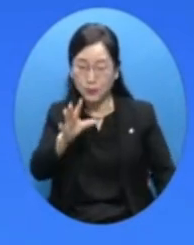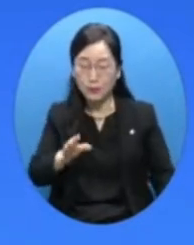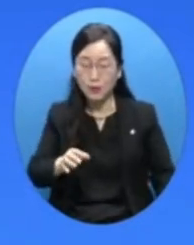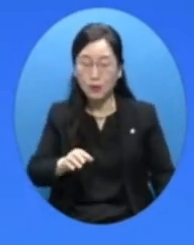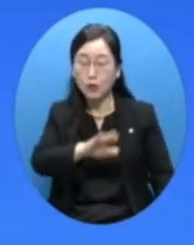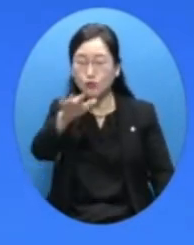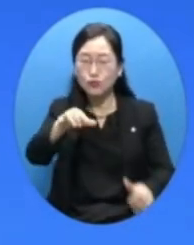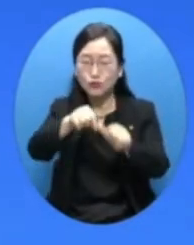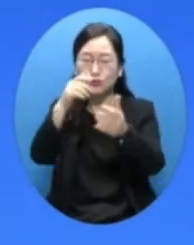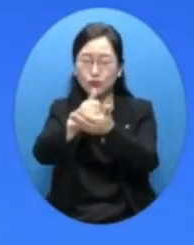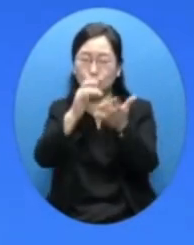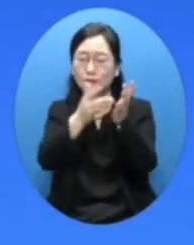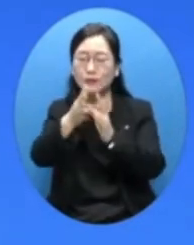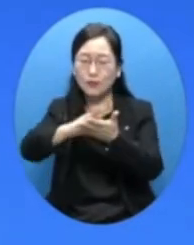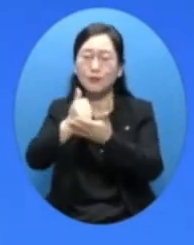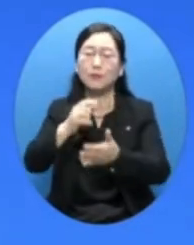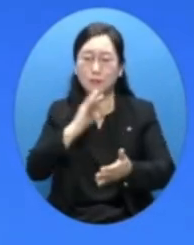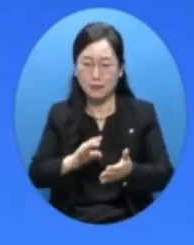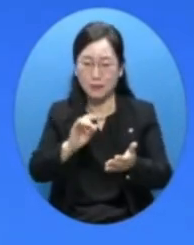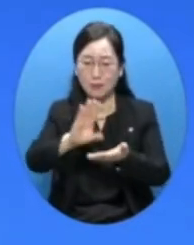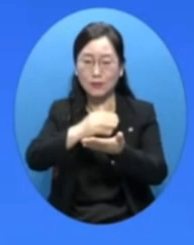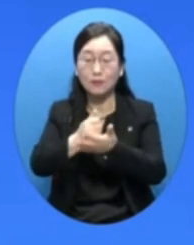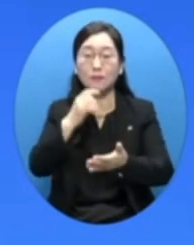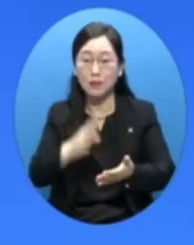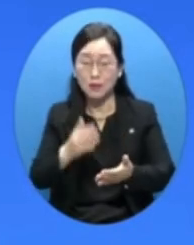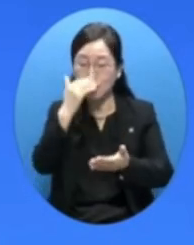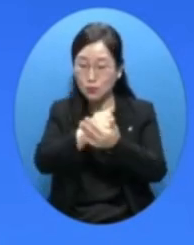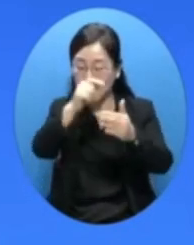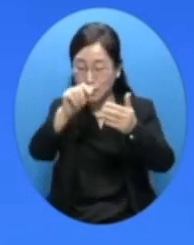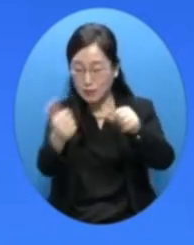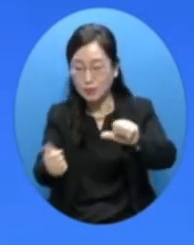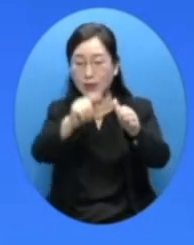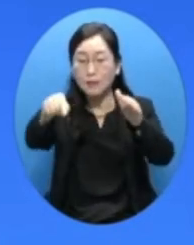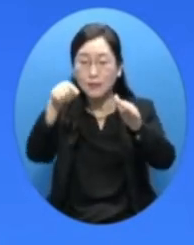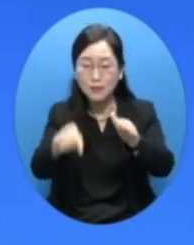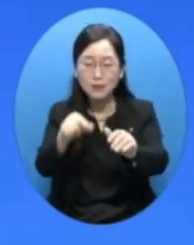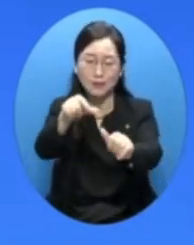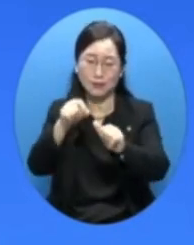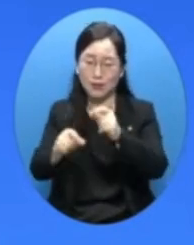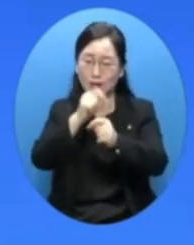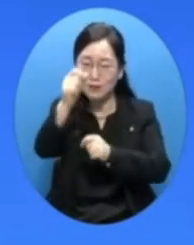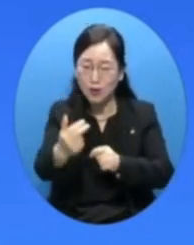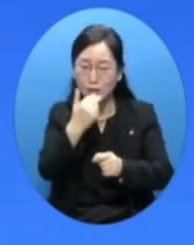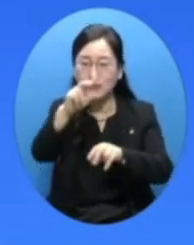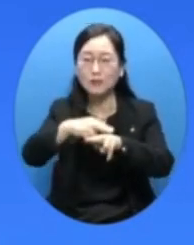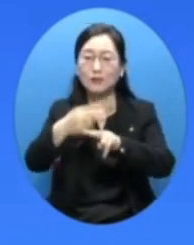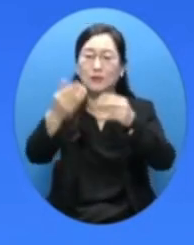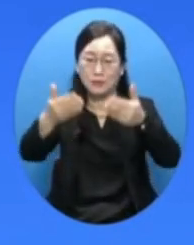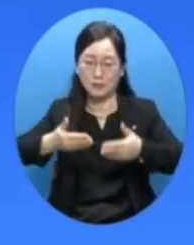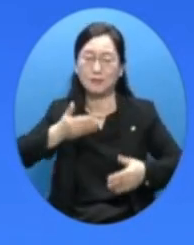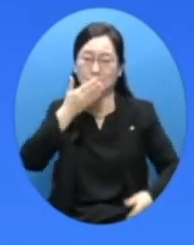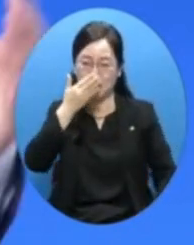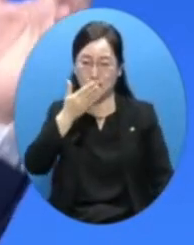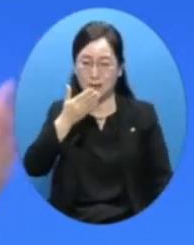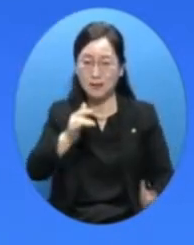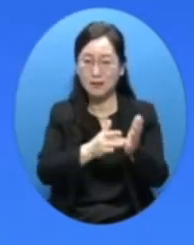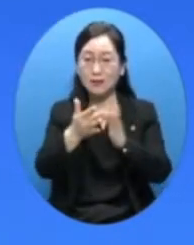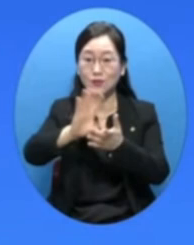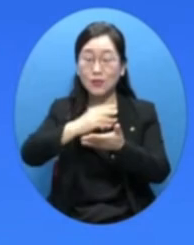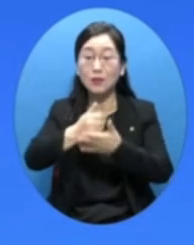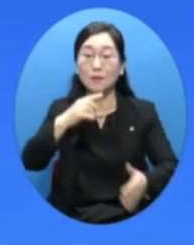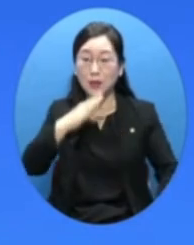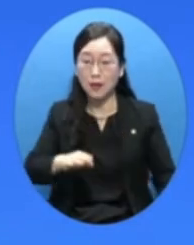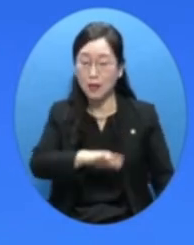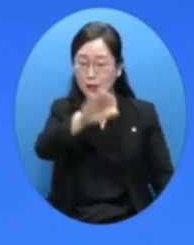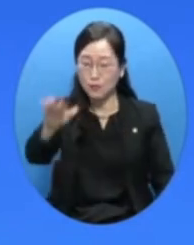그리스도만이 우리를 죄와 사망에서 건져주시고 우리의 영생을 선물로 주시는 것입니다. 예수 그리스도만이 우리의